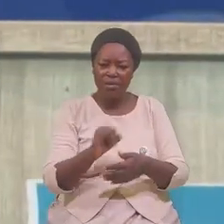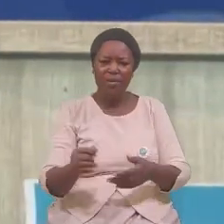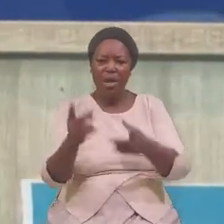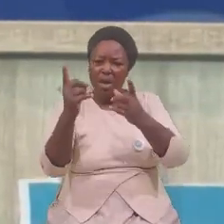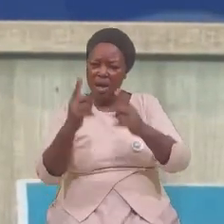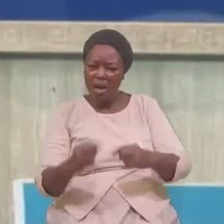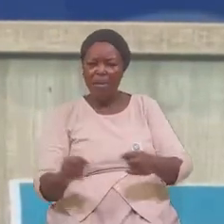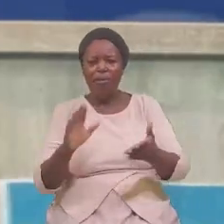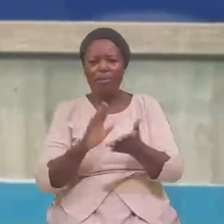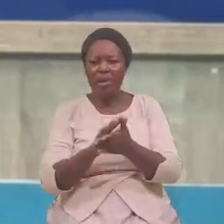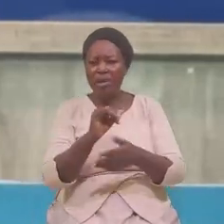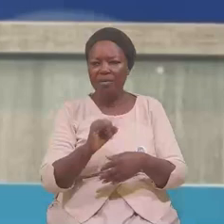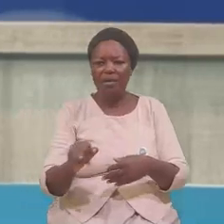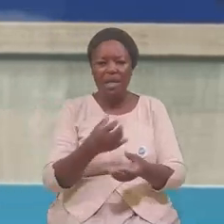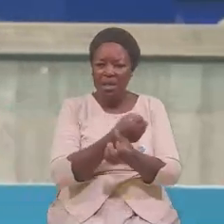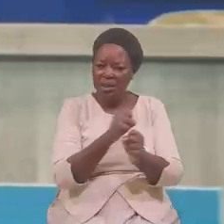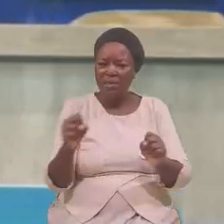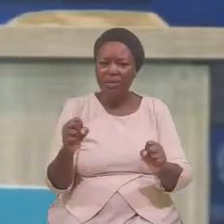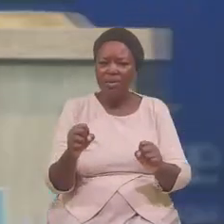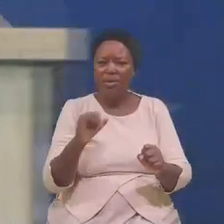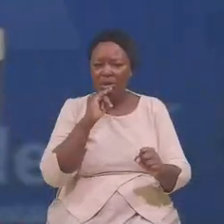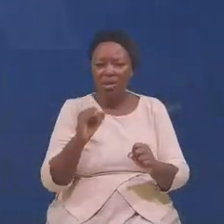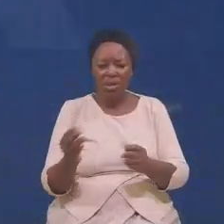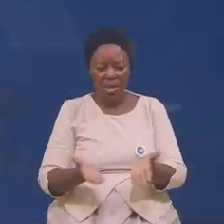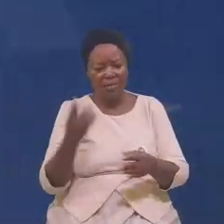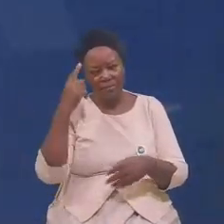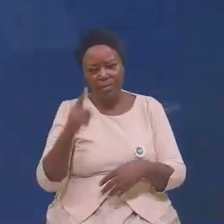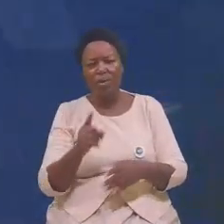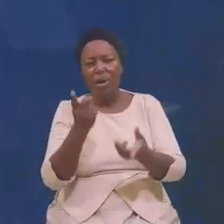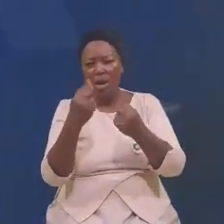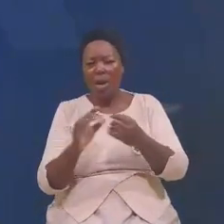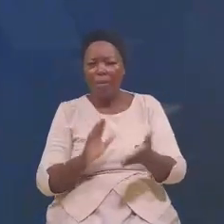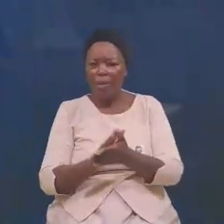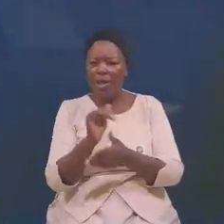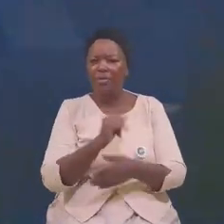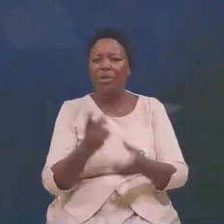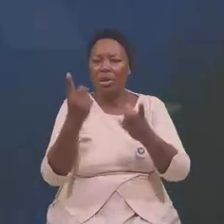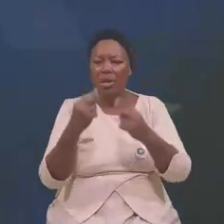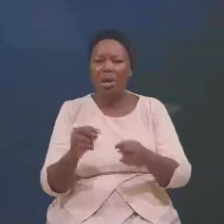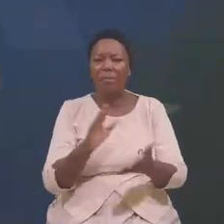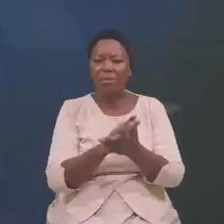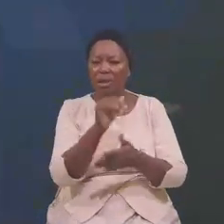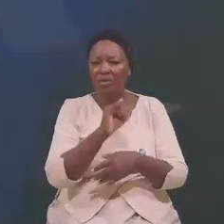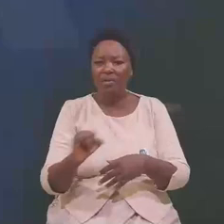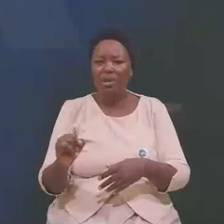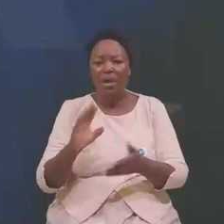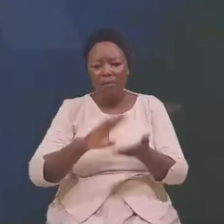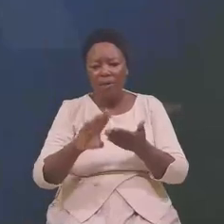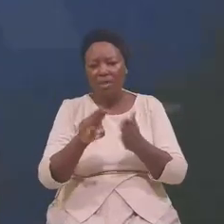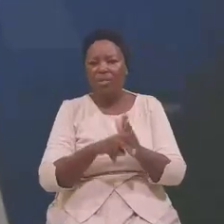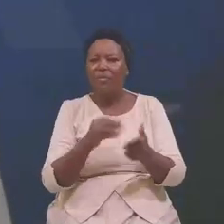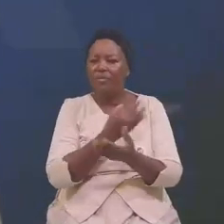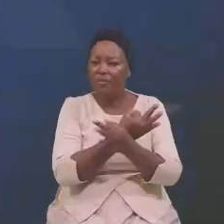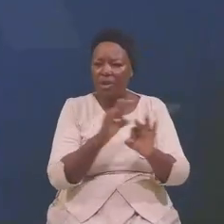croyant, le salut est prêt pour toi, viens en croyant, le pardon, la libération